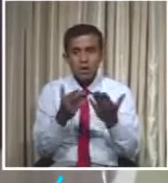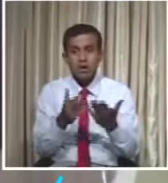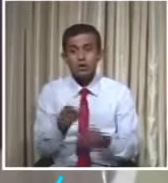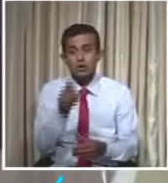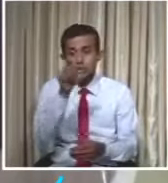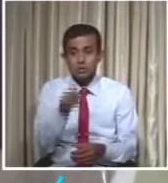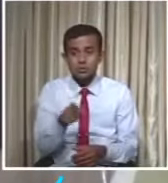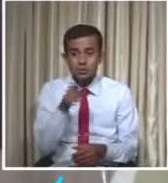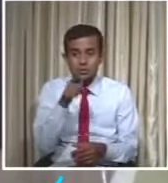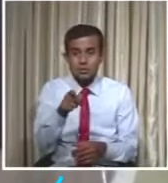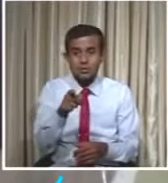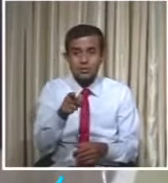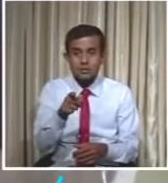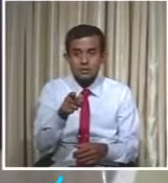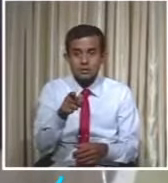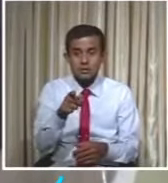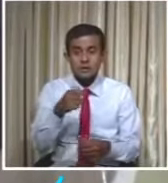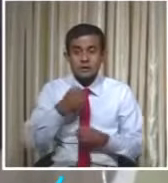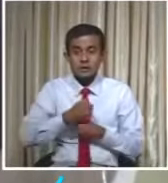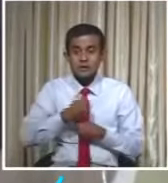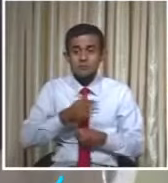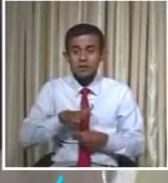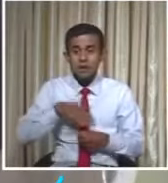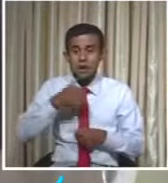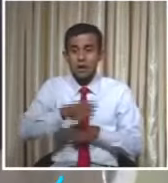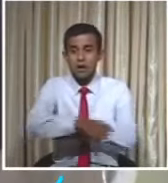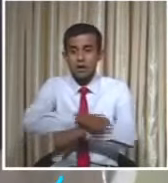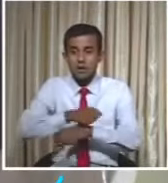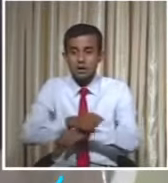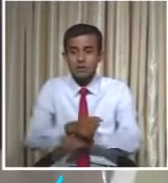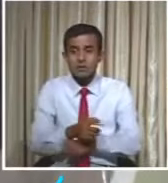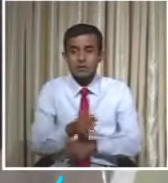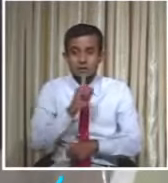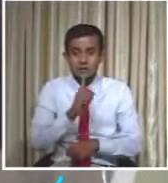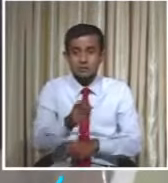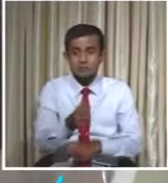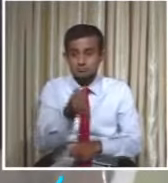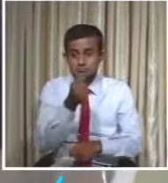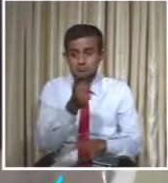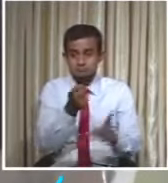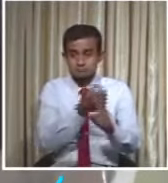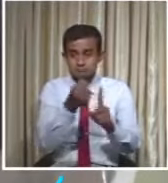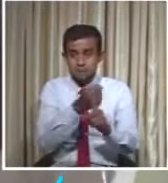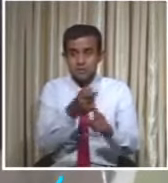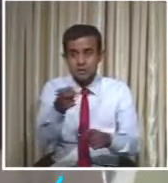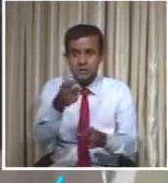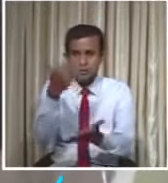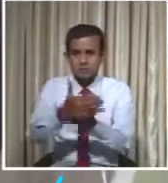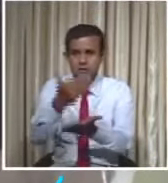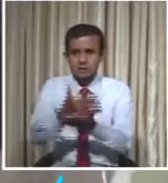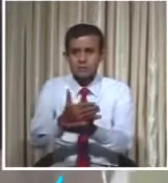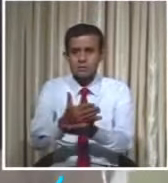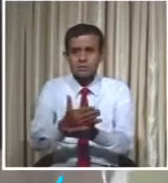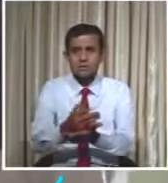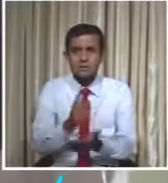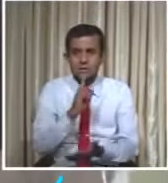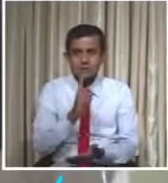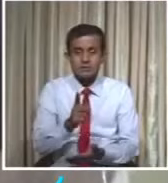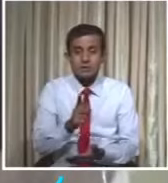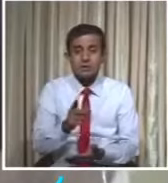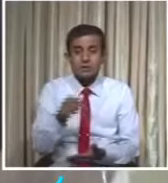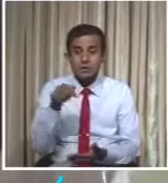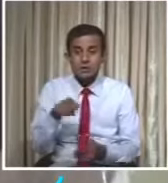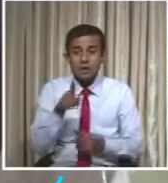ඔබතුමාට ආණ්ඩුවේ ප්‍රධාන සංවිධායකතුමා ඉල්ලා සිටියා තර්ජනය කරා මේක නවත්තන්න කියලා මේ කතාව නවත්තන්න කියලා ඒ